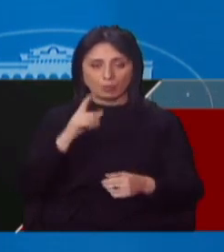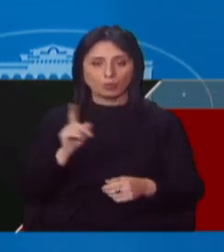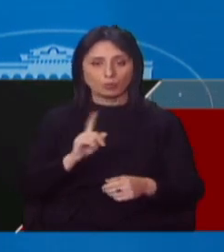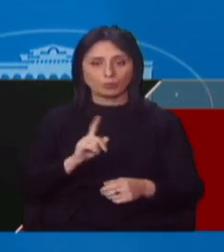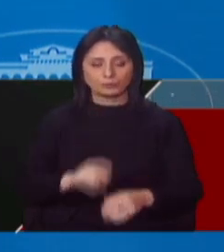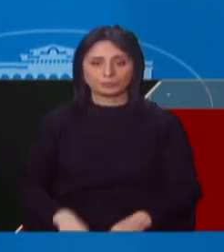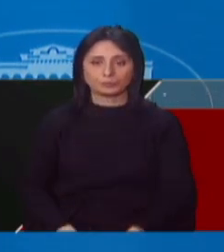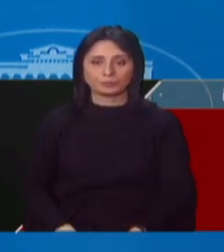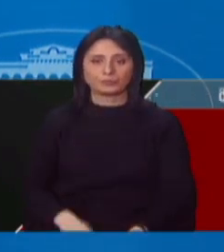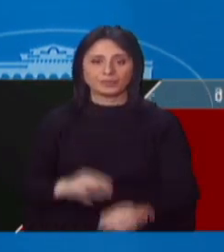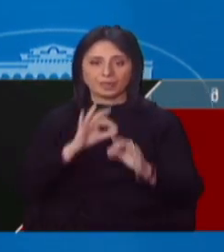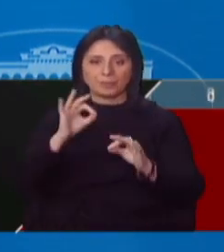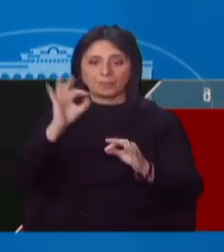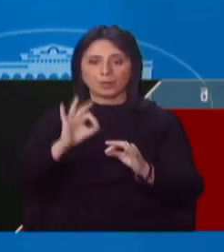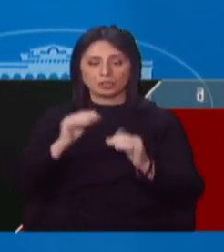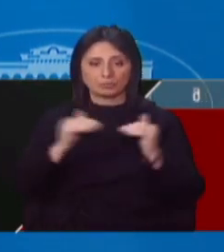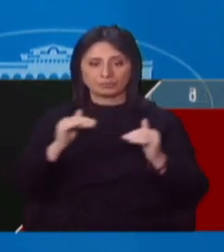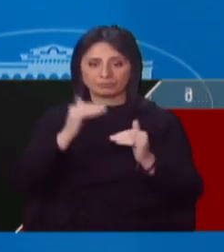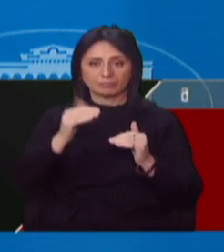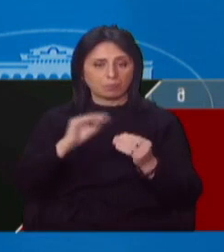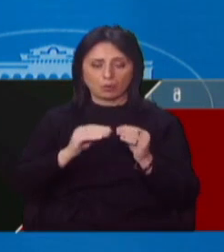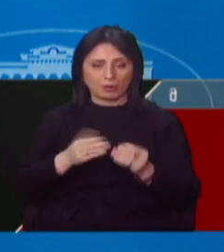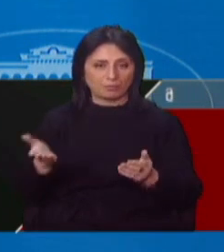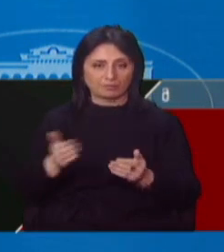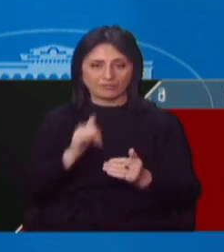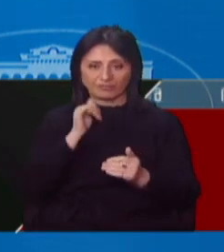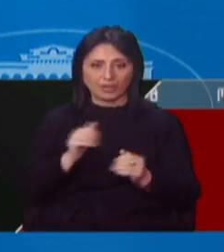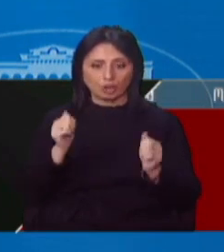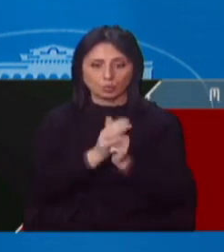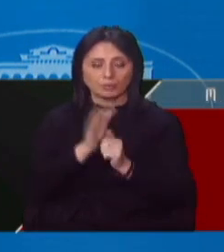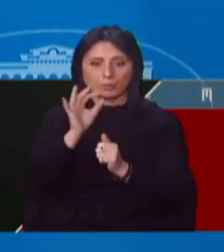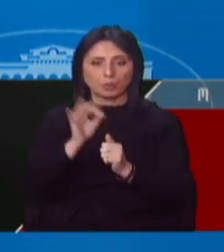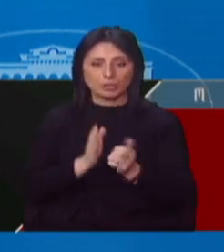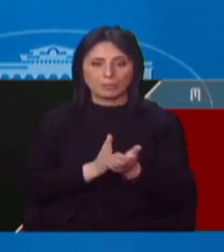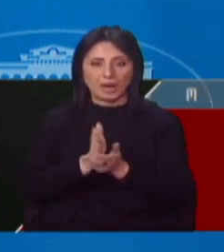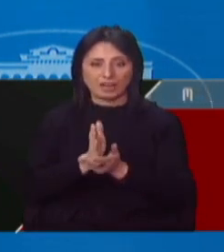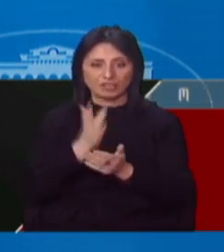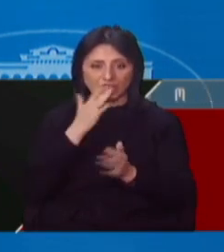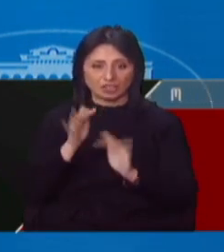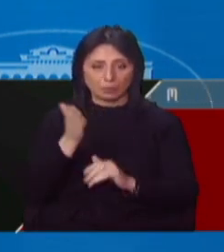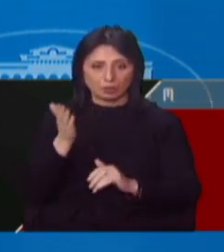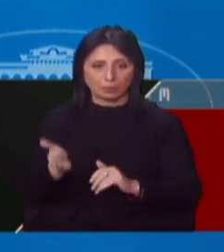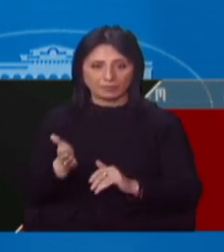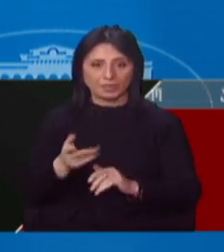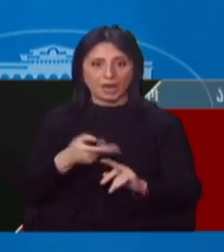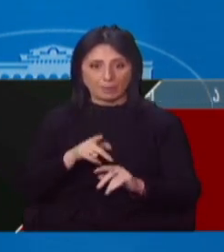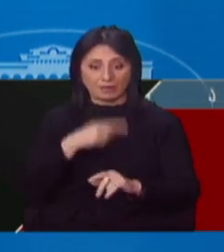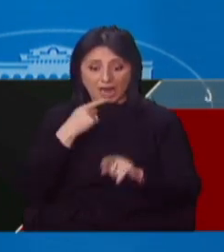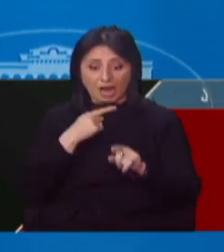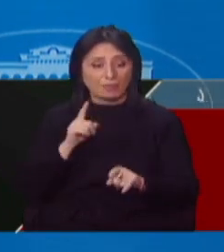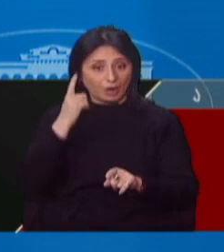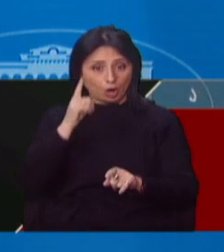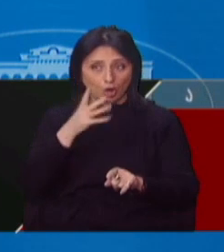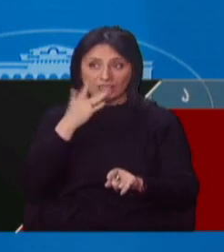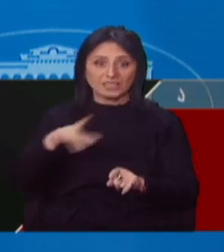რომ ბარიერის გადალახვის პრობლემები აქვთ, ამბობენ, რომ 15%-ის ფარგლებში არის ნაციონალური მოძრაობა, ამას რო ამბობენ, რა